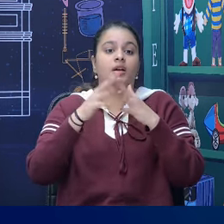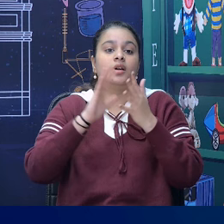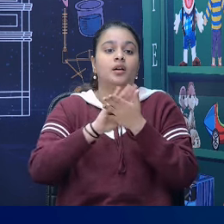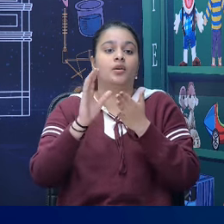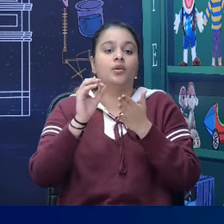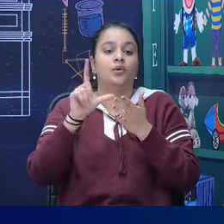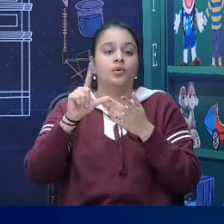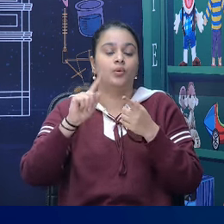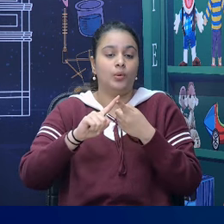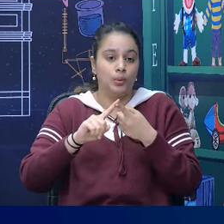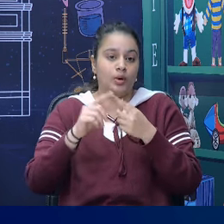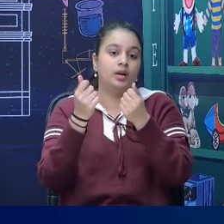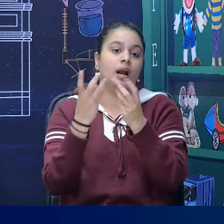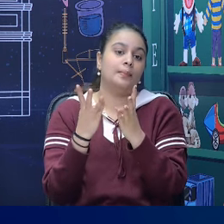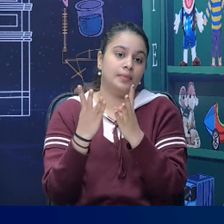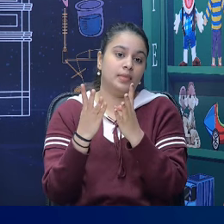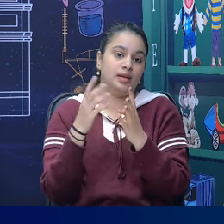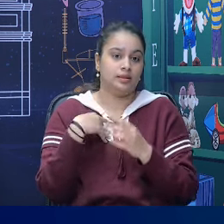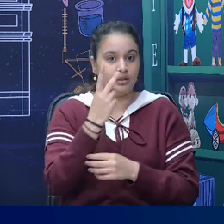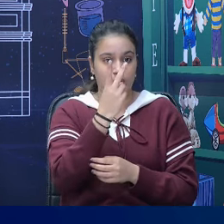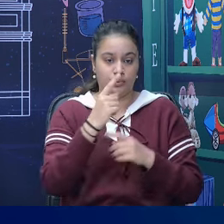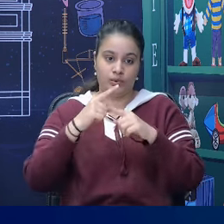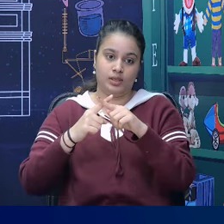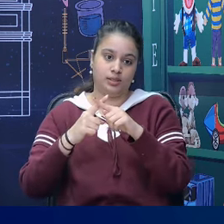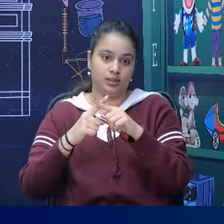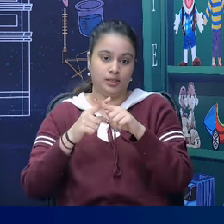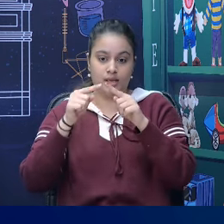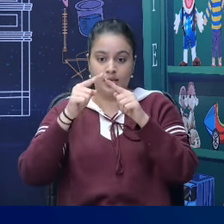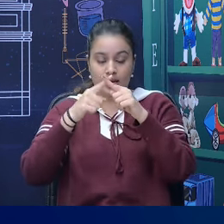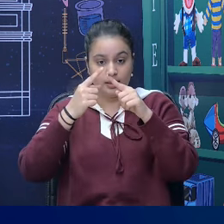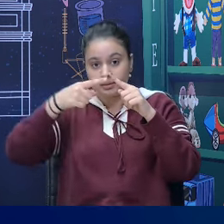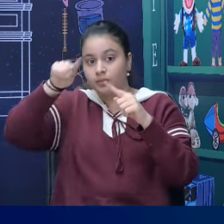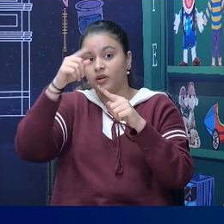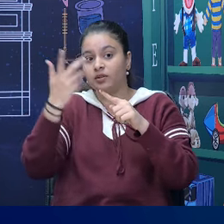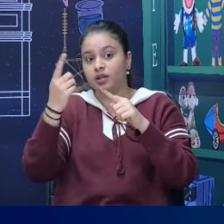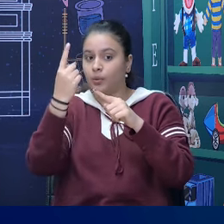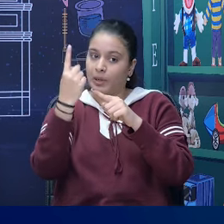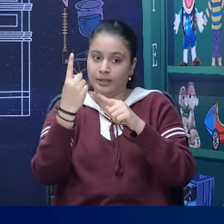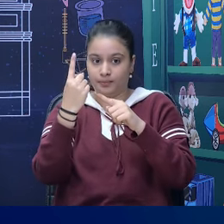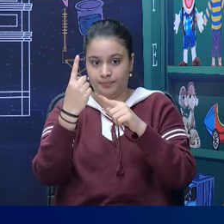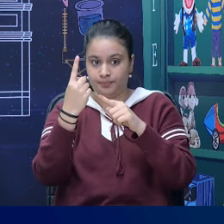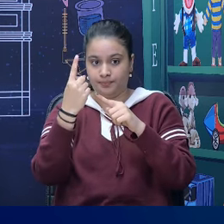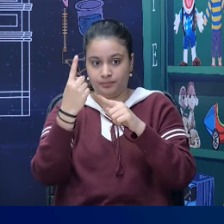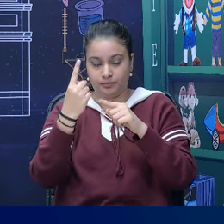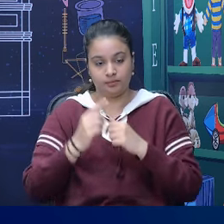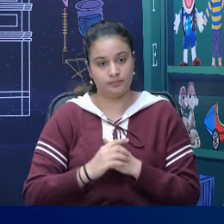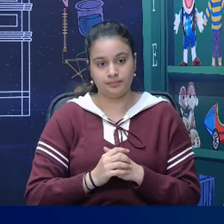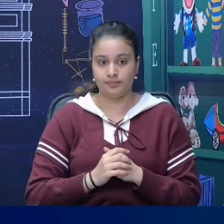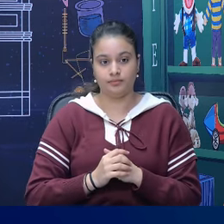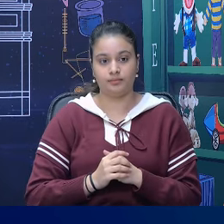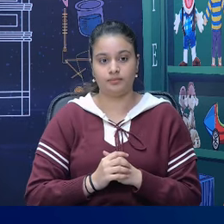नंबर है मैंने जब पहला एक्सप्रेशन लिखा 2 एक् तो में एक्स की पावर क्या रही व होल नंबर